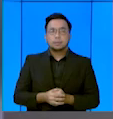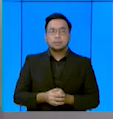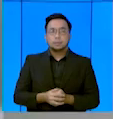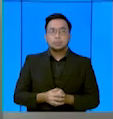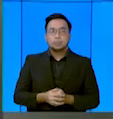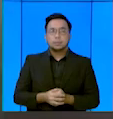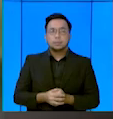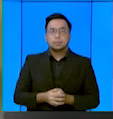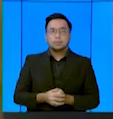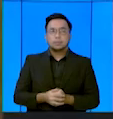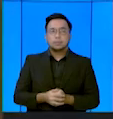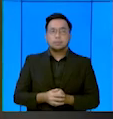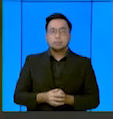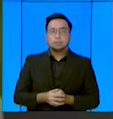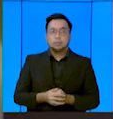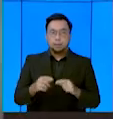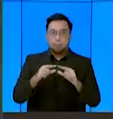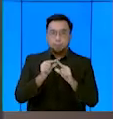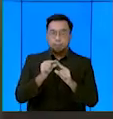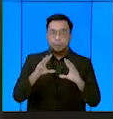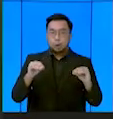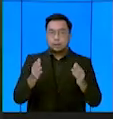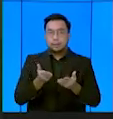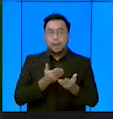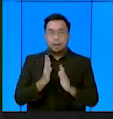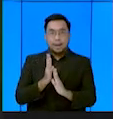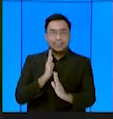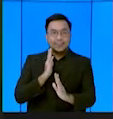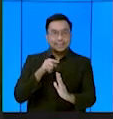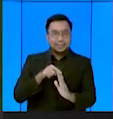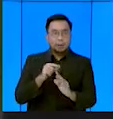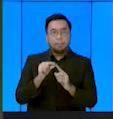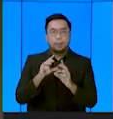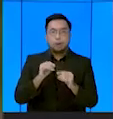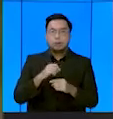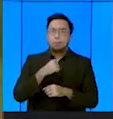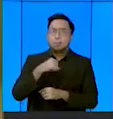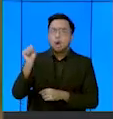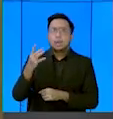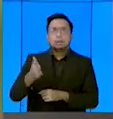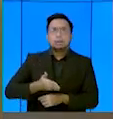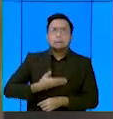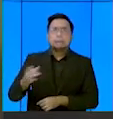Seorang mama emosi memarahi petugas pelayanan nomor antrian di RSUD Tengku Mansur, Kota Tanjung Balai, Sumatera Utara.